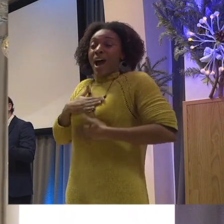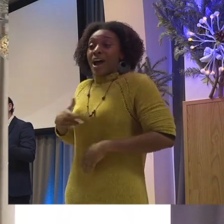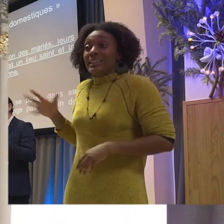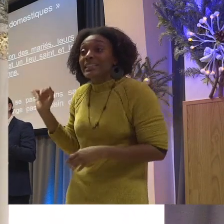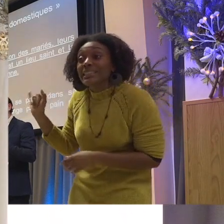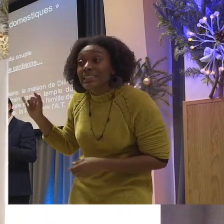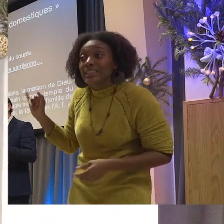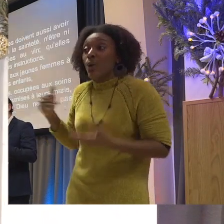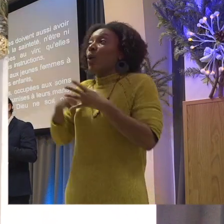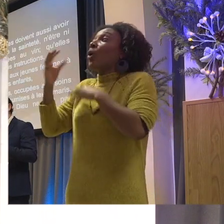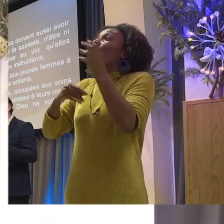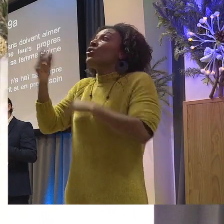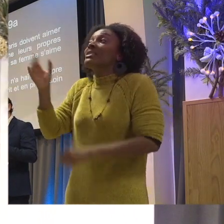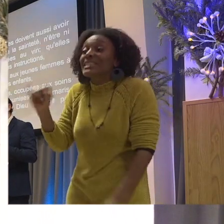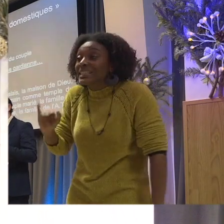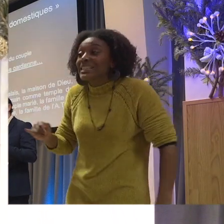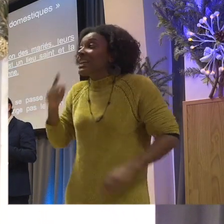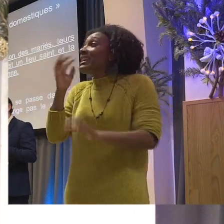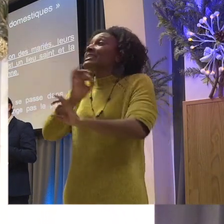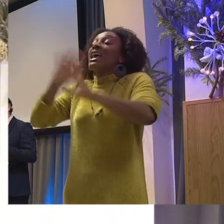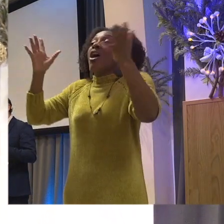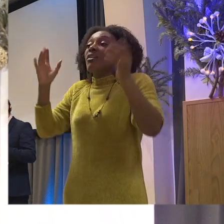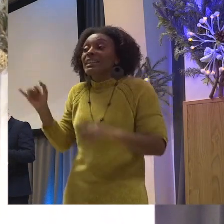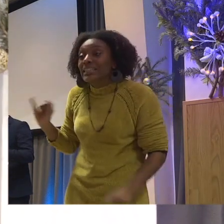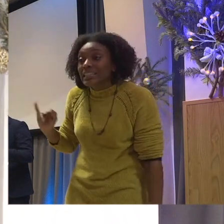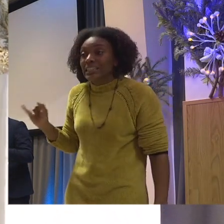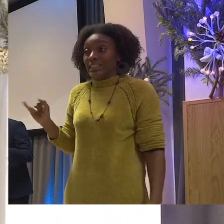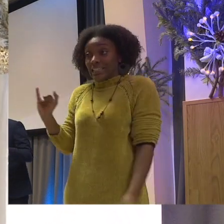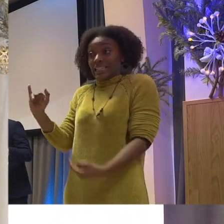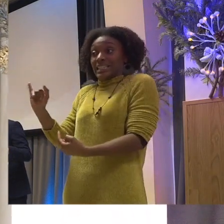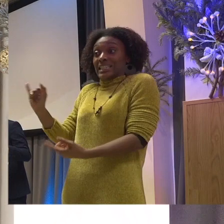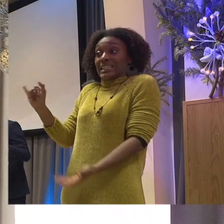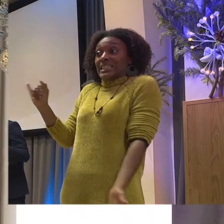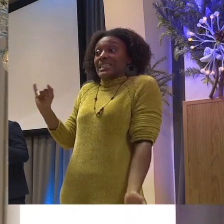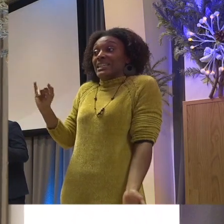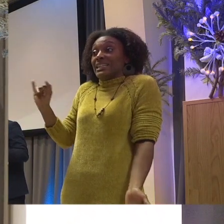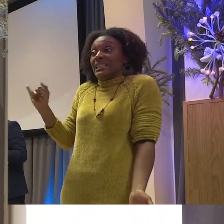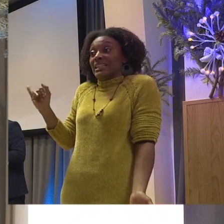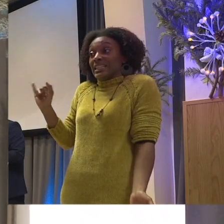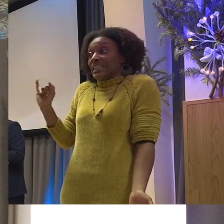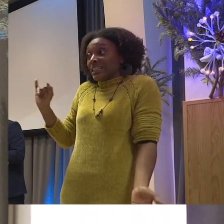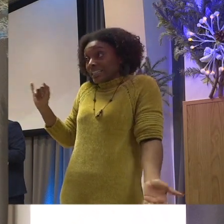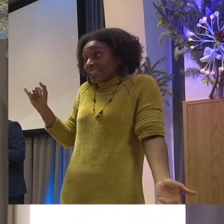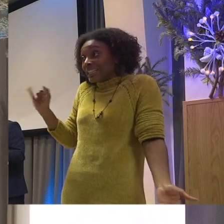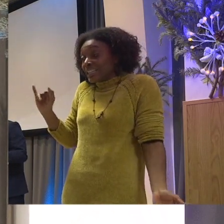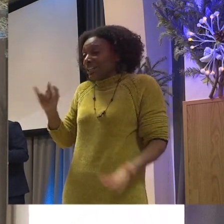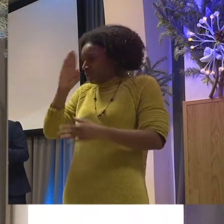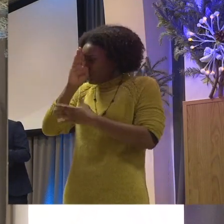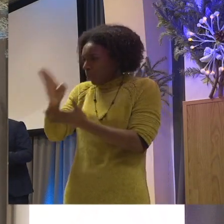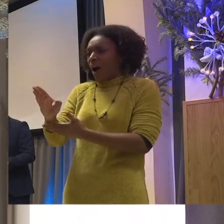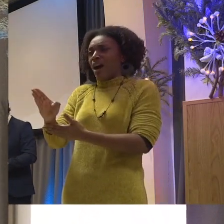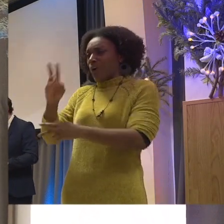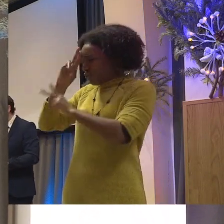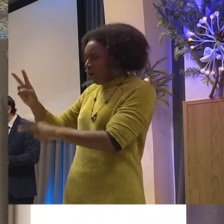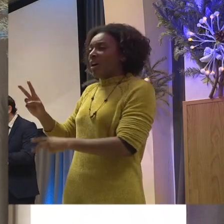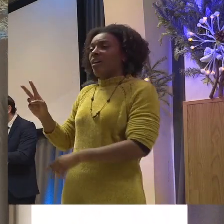joyeuse, heureuse, excellente, distinguée? Quelle est cette personne qui est comme cela? Quelle est cette personne qui est droite,